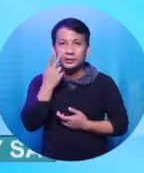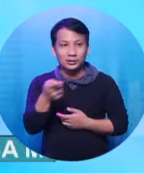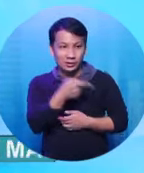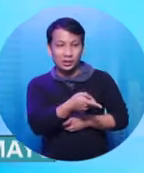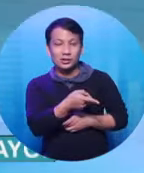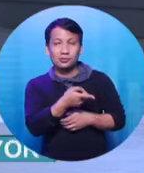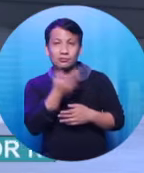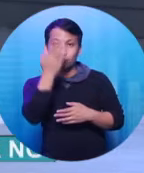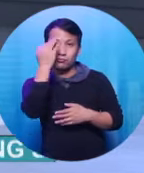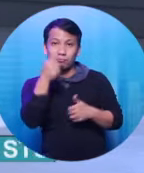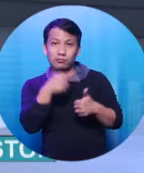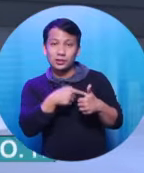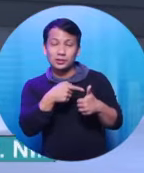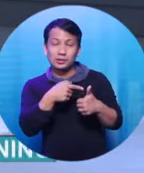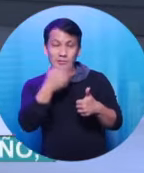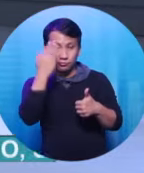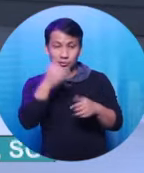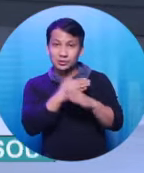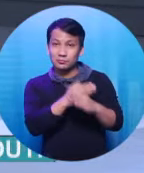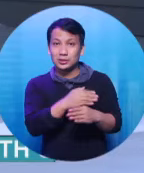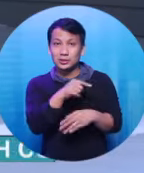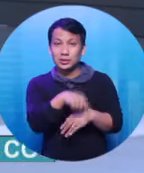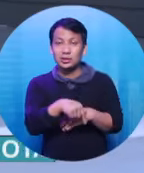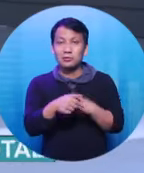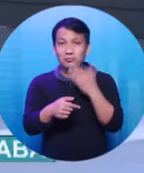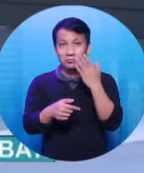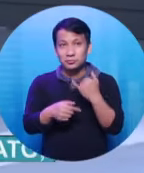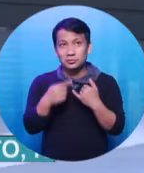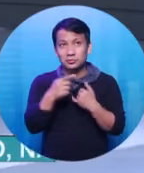depensa kung bakit daw niya